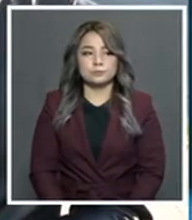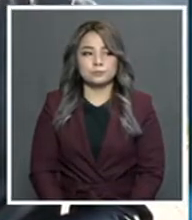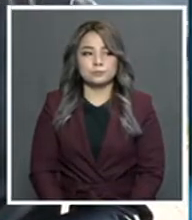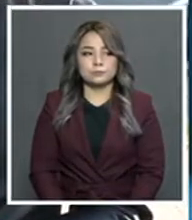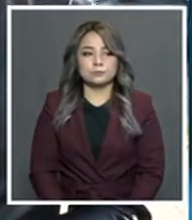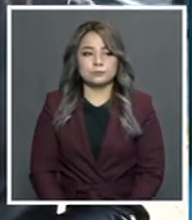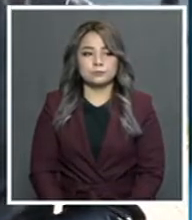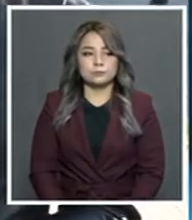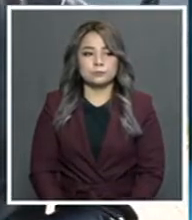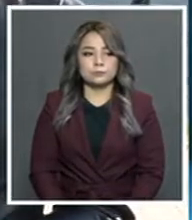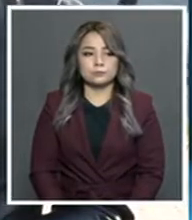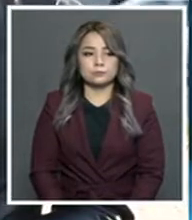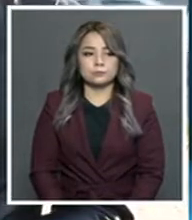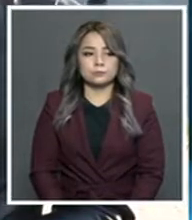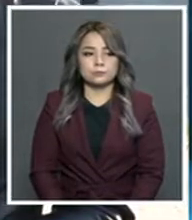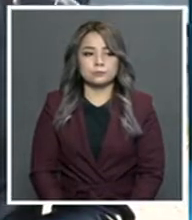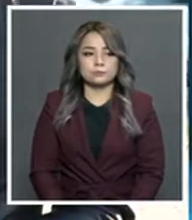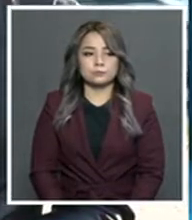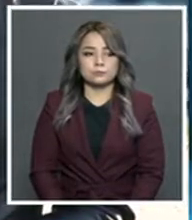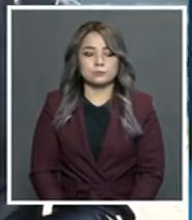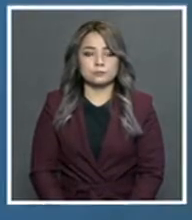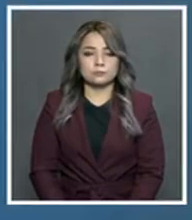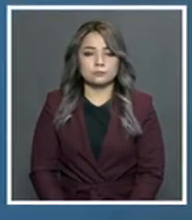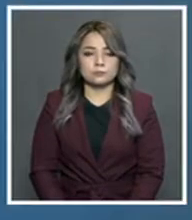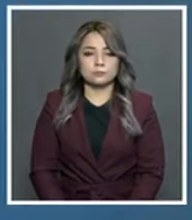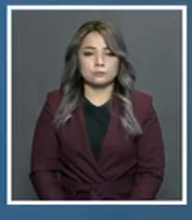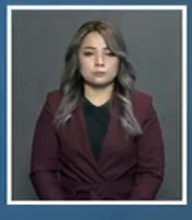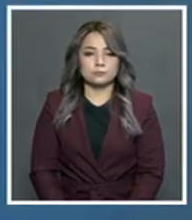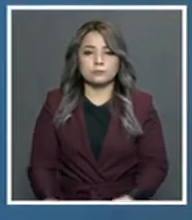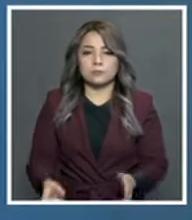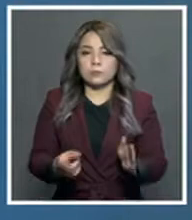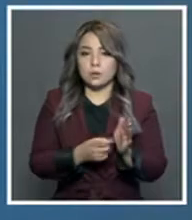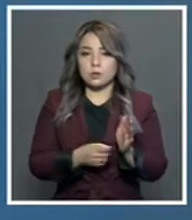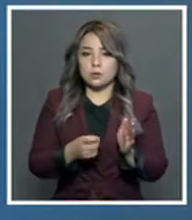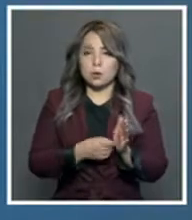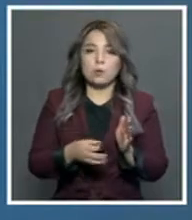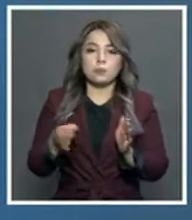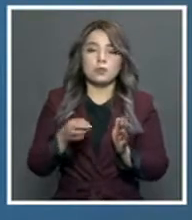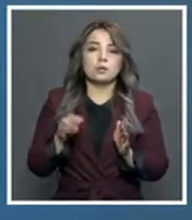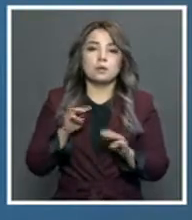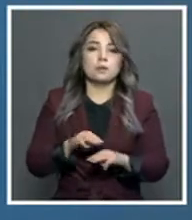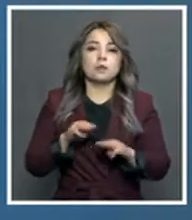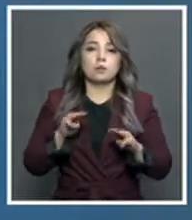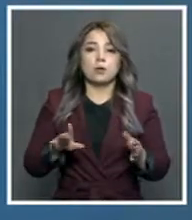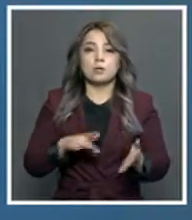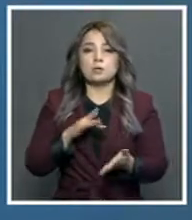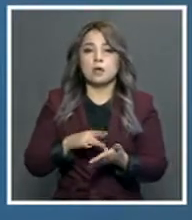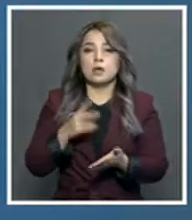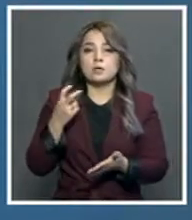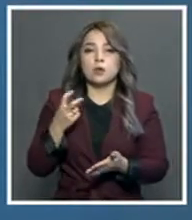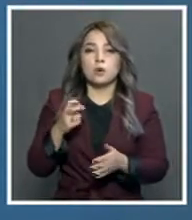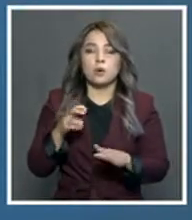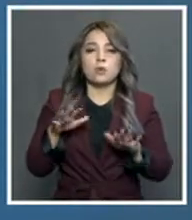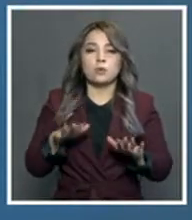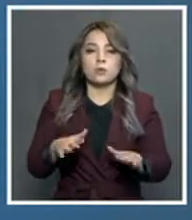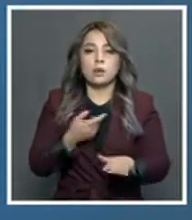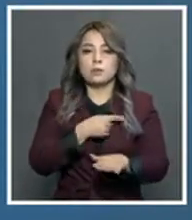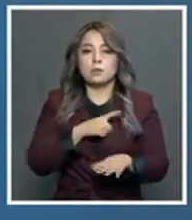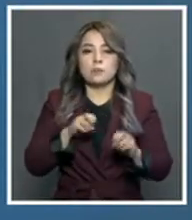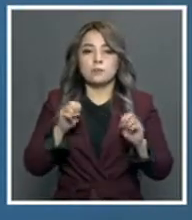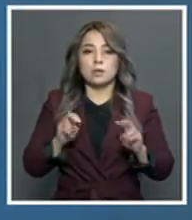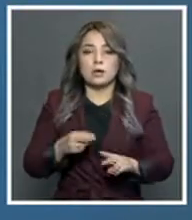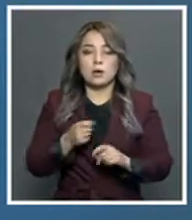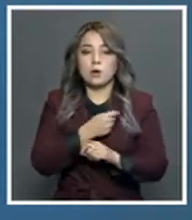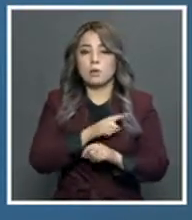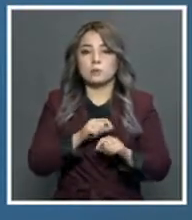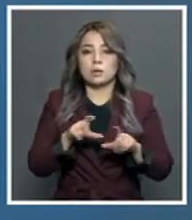кезегі өзіңде. Рахмет, Қуан, біз жалғастырамыз. Қарағанды облысы Теміртау қаласында 200 орындық инфекциялық аурухана ашылды.